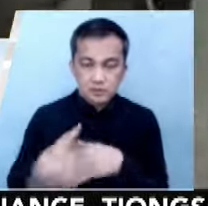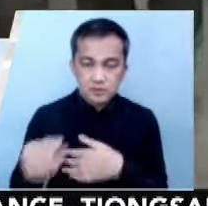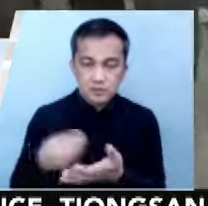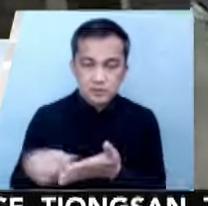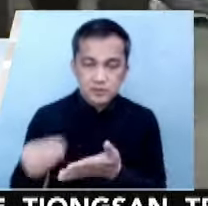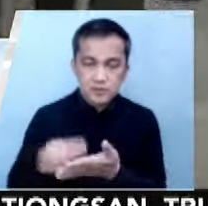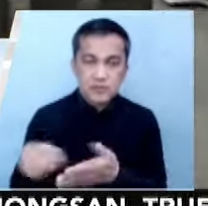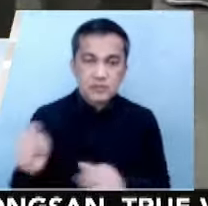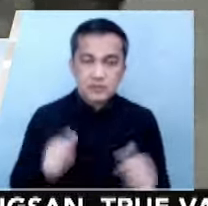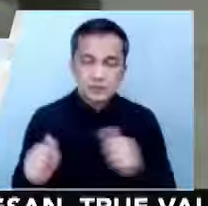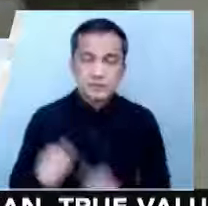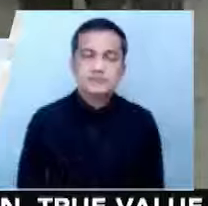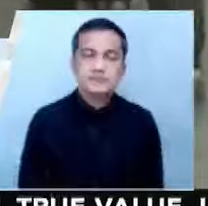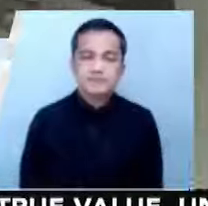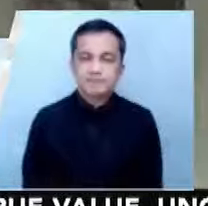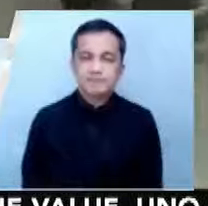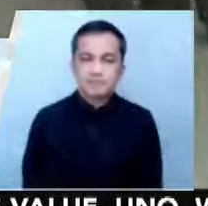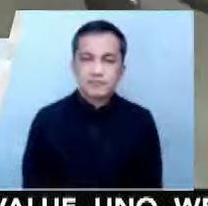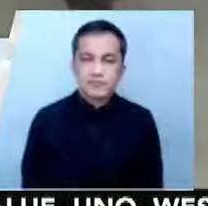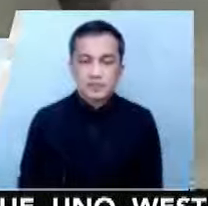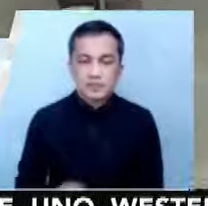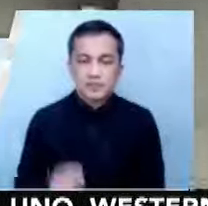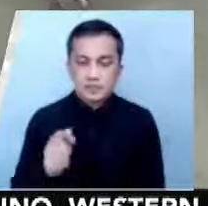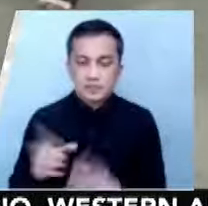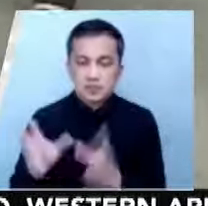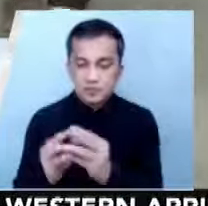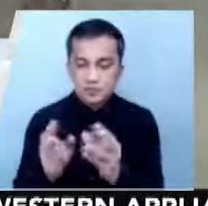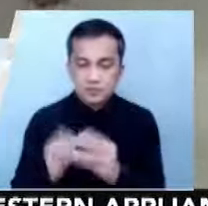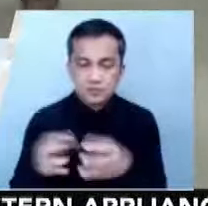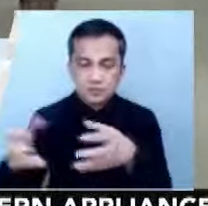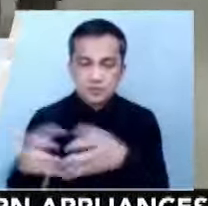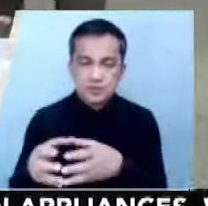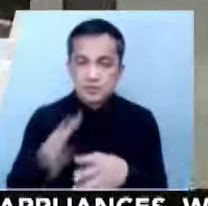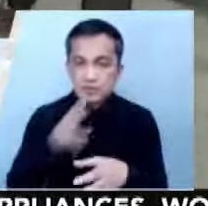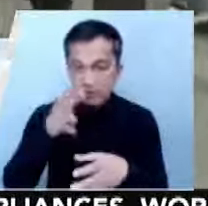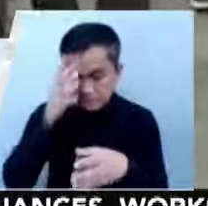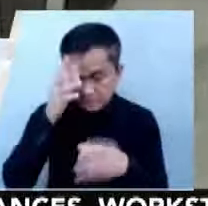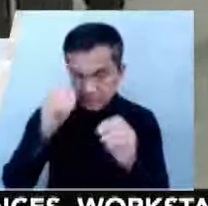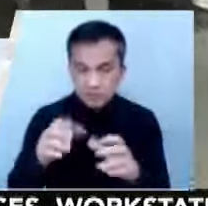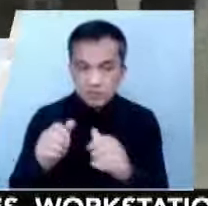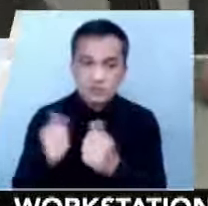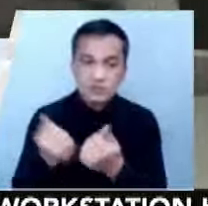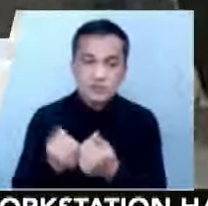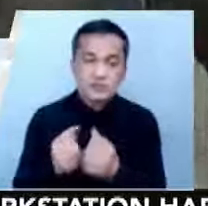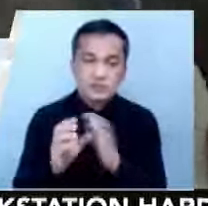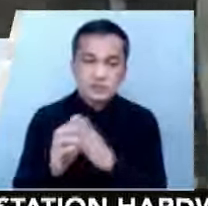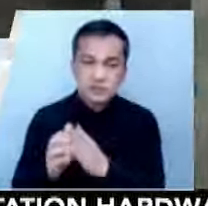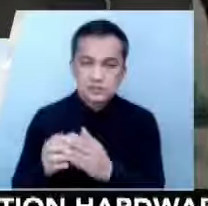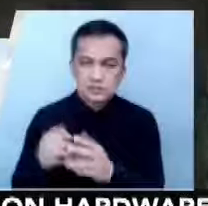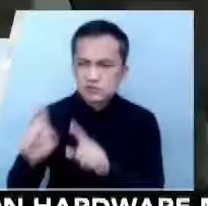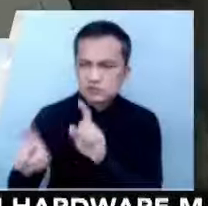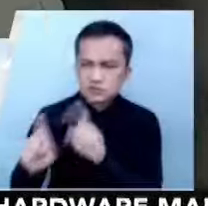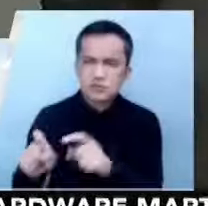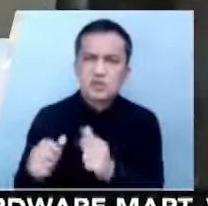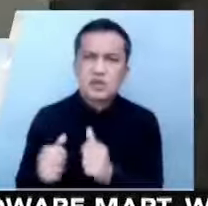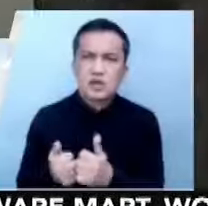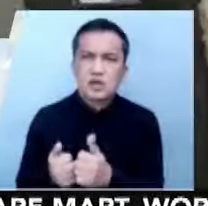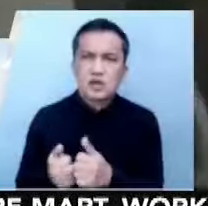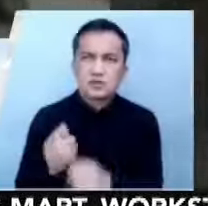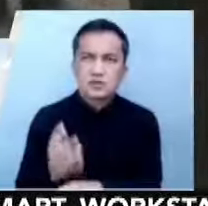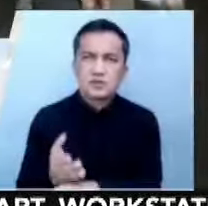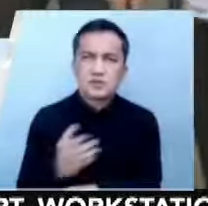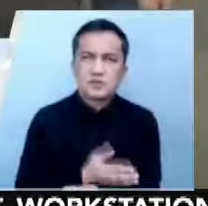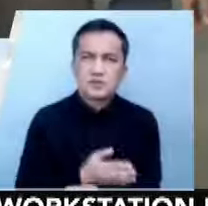tawag sa pakikipagpulong naman niya sa grupo ng mga parent teachers Association sa lungsod tinanong siya kung paano mapapaganda ang ranking ng